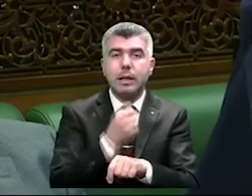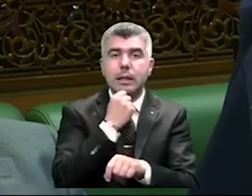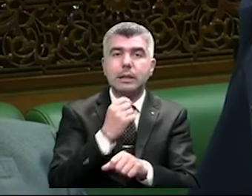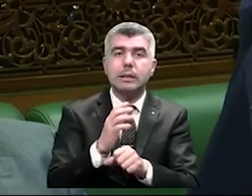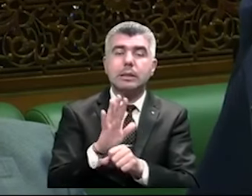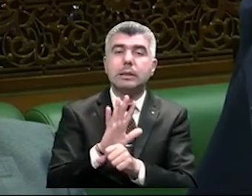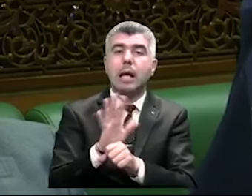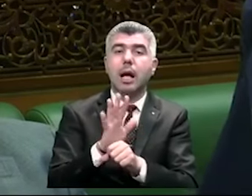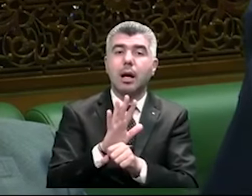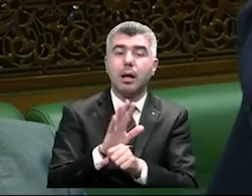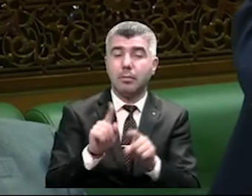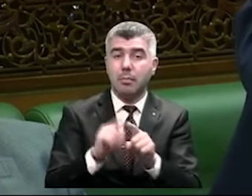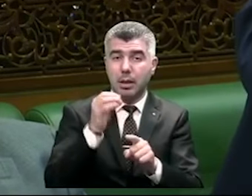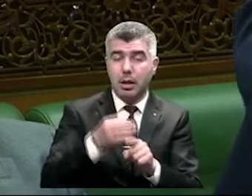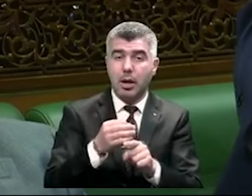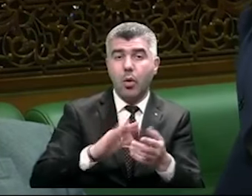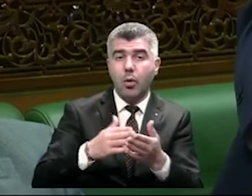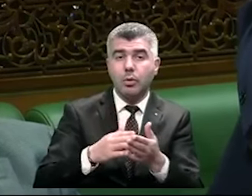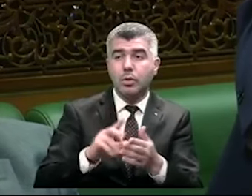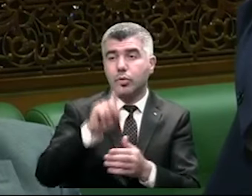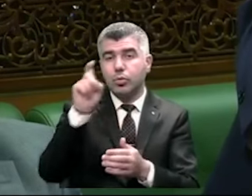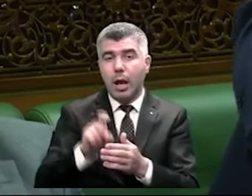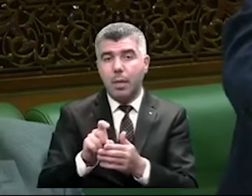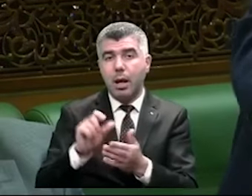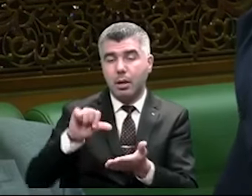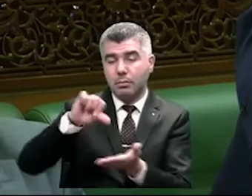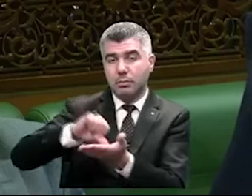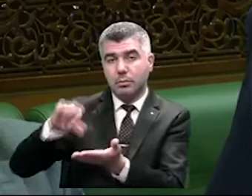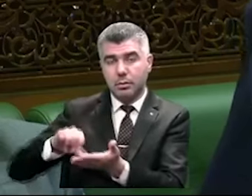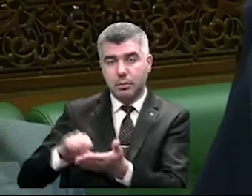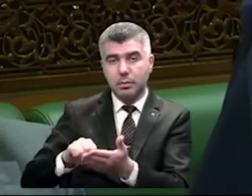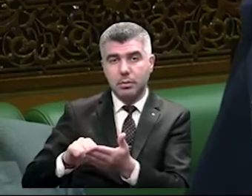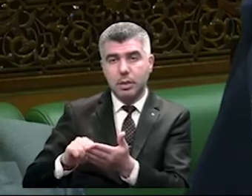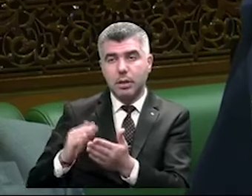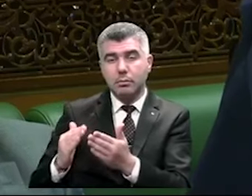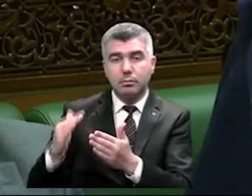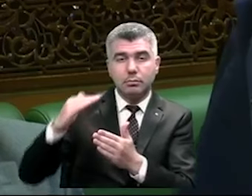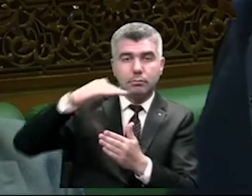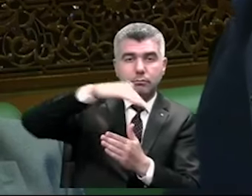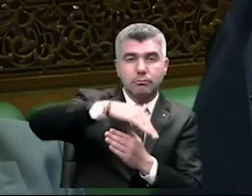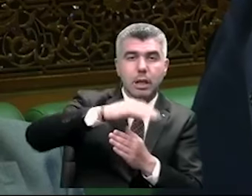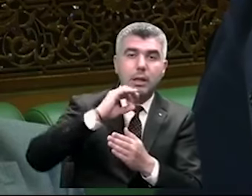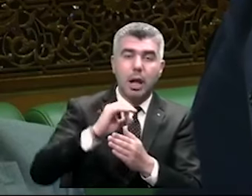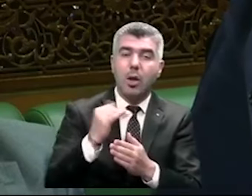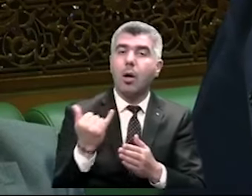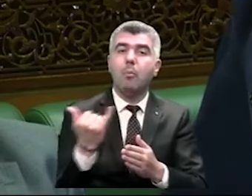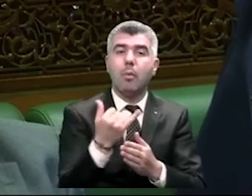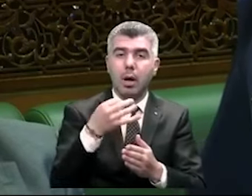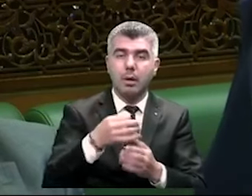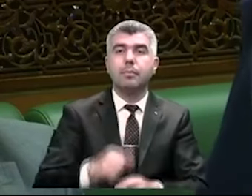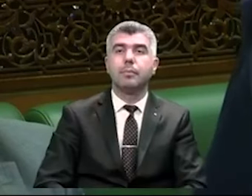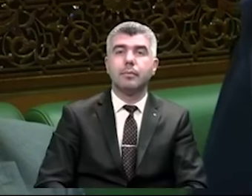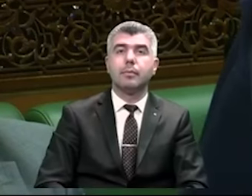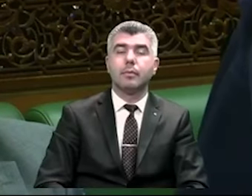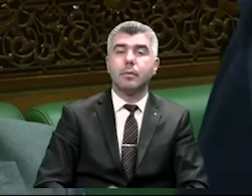راس القصر وجماعه مغرا بين دوار ولاد ادريس ودوار سرير عبر قنطره فوق واد مللو وكذلك